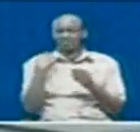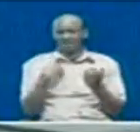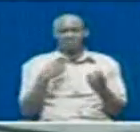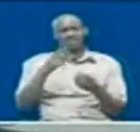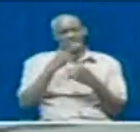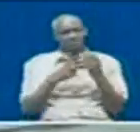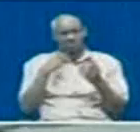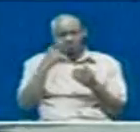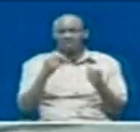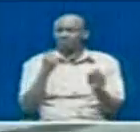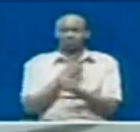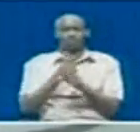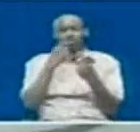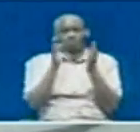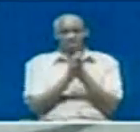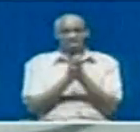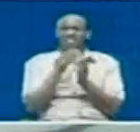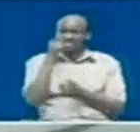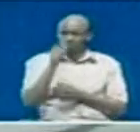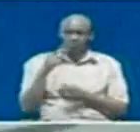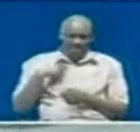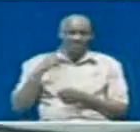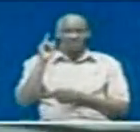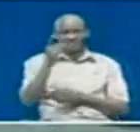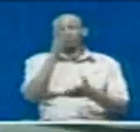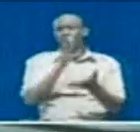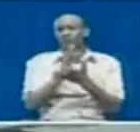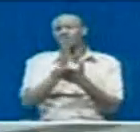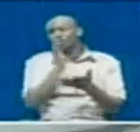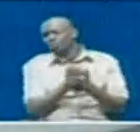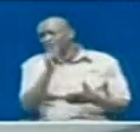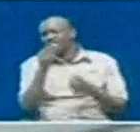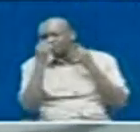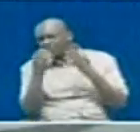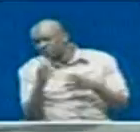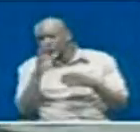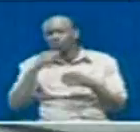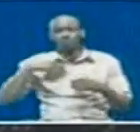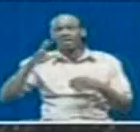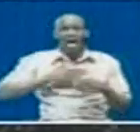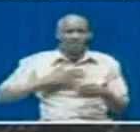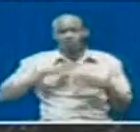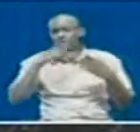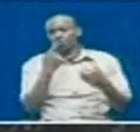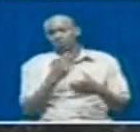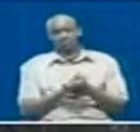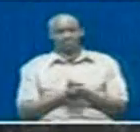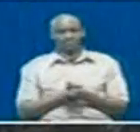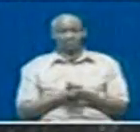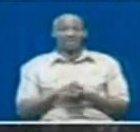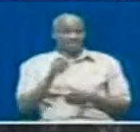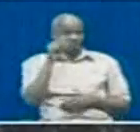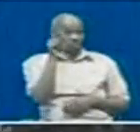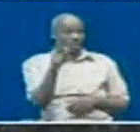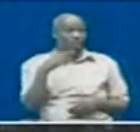couple declined to speak, saying that they had to first verify that indeed this information came from their daughter. Sasa hapo